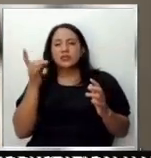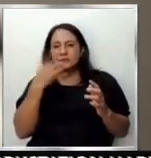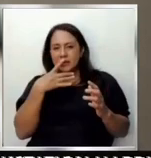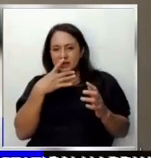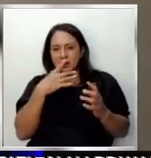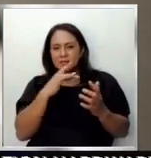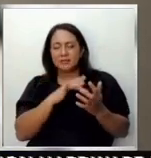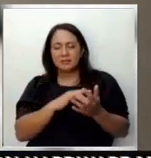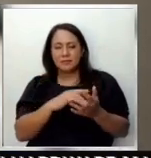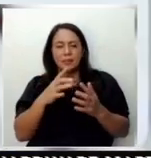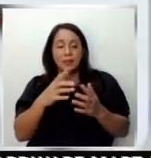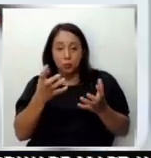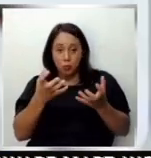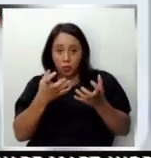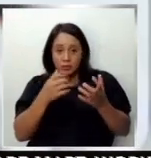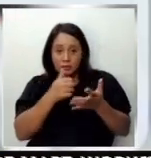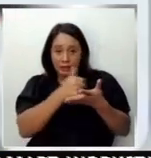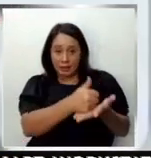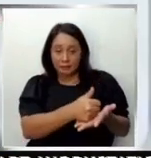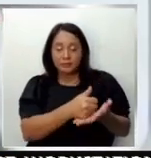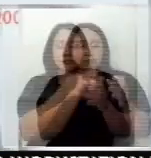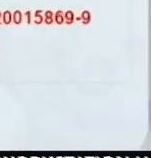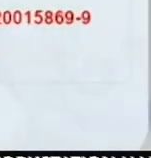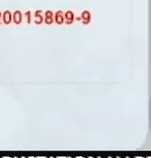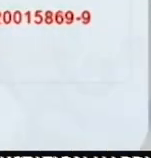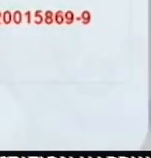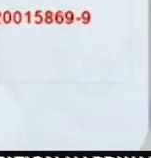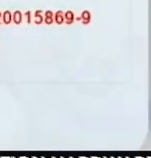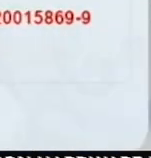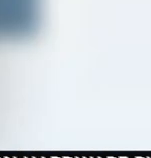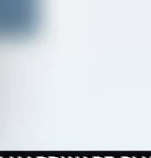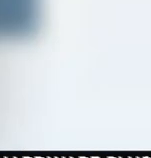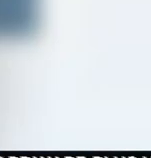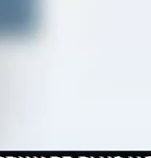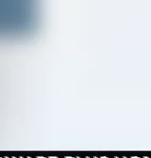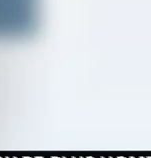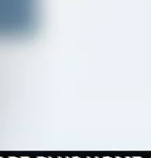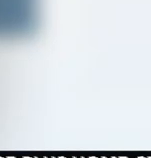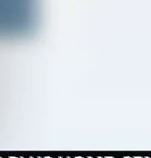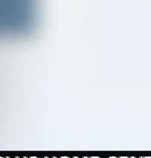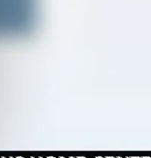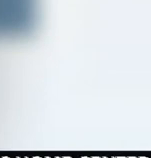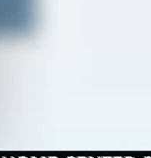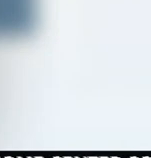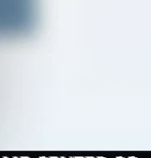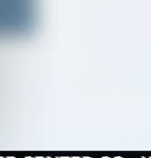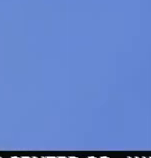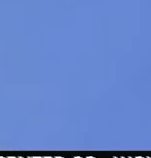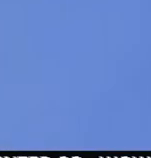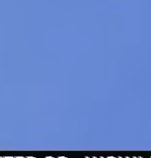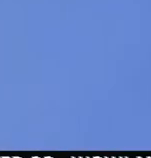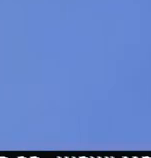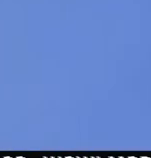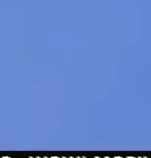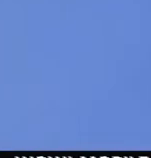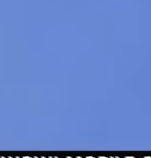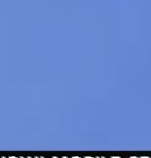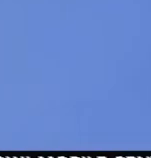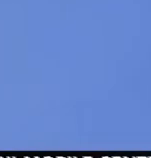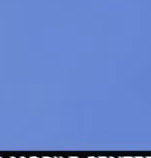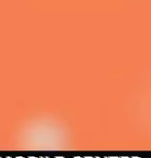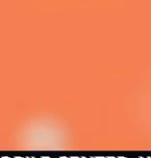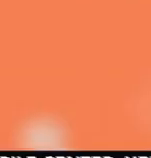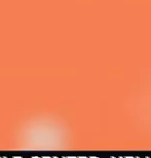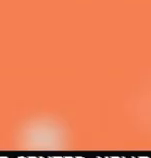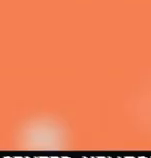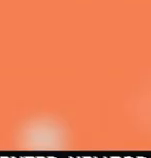nais pong tumulong sa kanya, maaari kayong magdeposito sa aming mga bank account o magpadala sa Cebuana Luwalier. Pwede ring online via